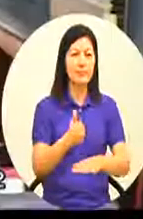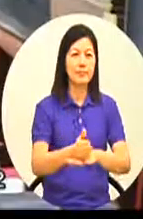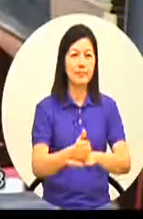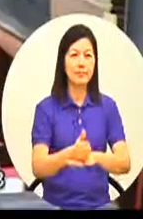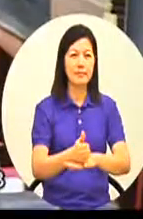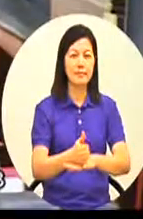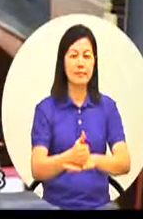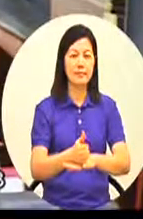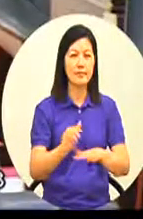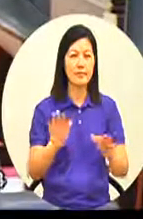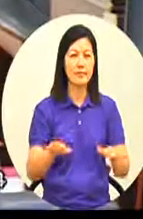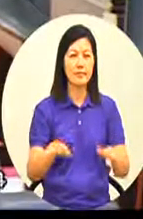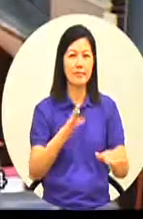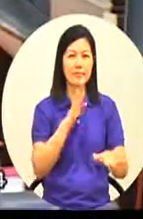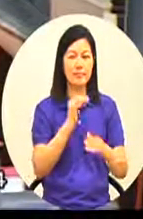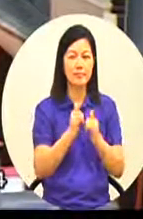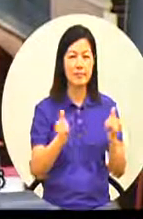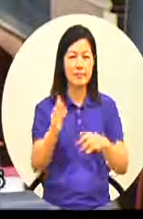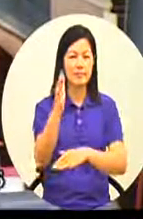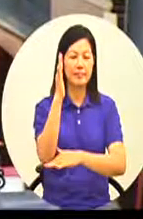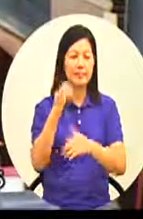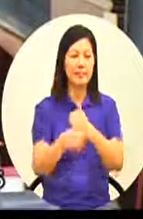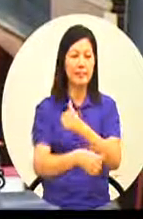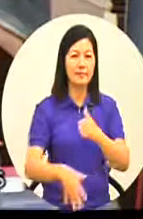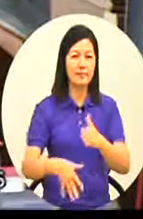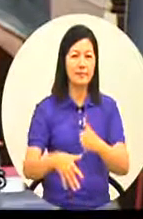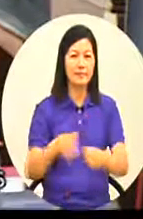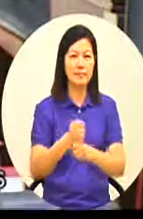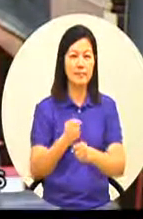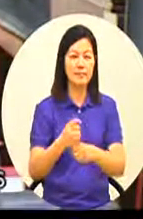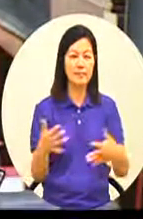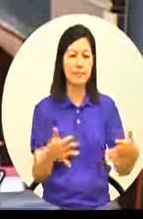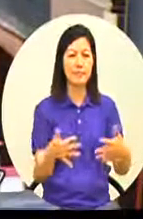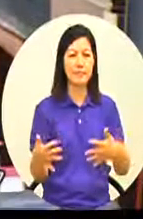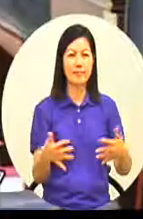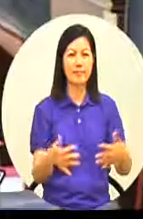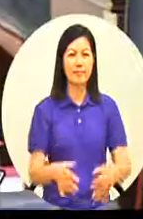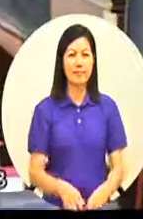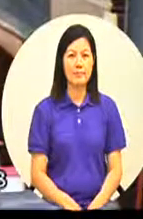咱今仔日是民政部门的业务咨询呐哈，那